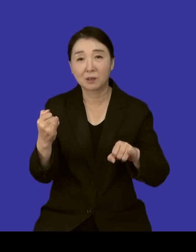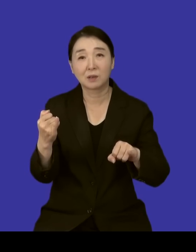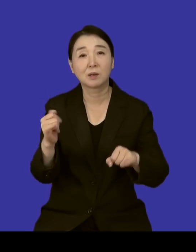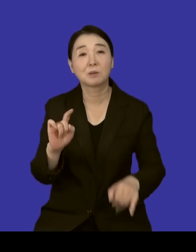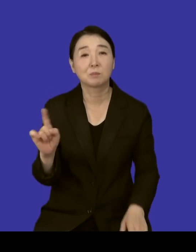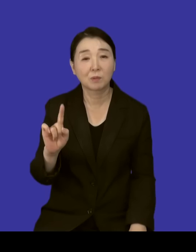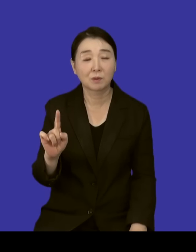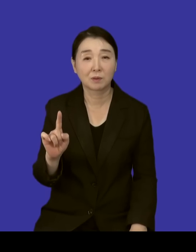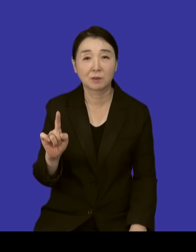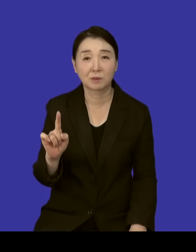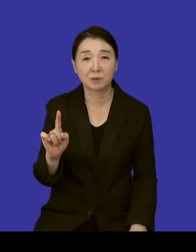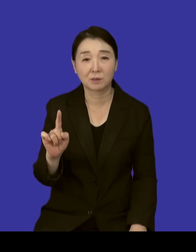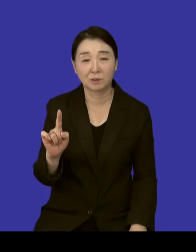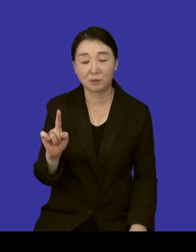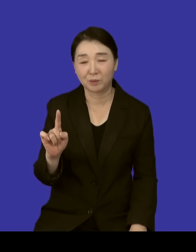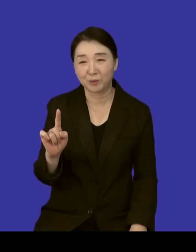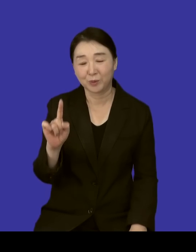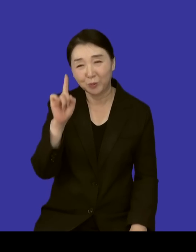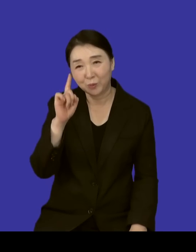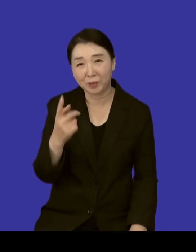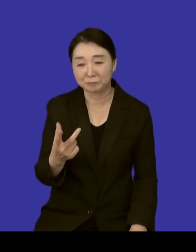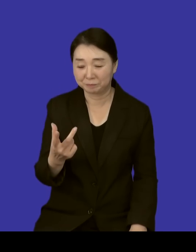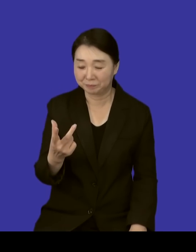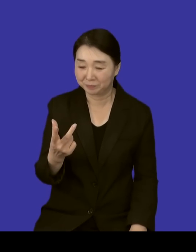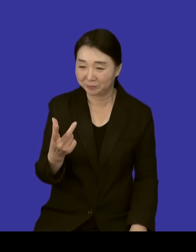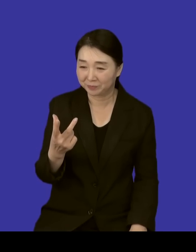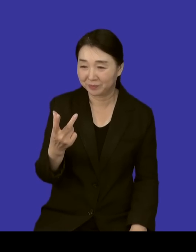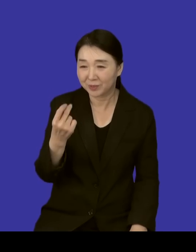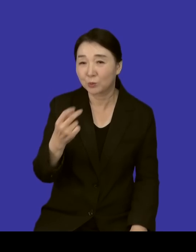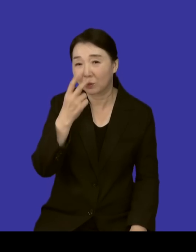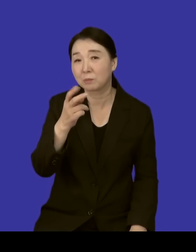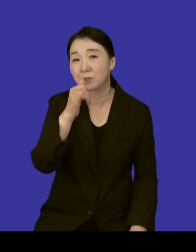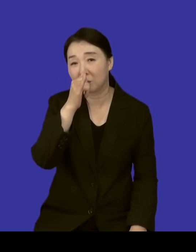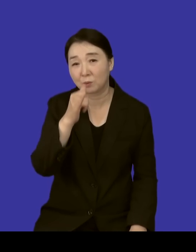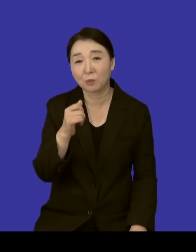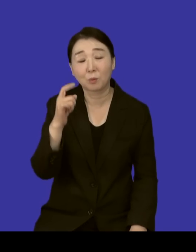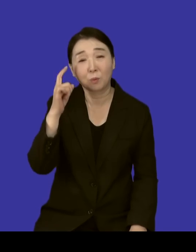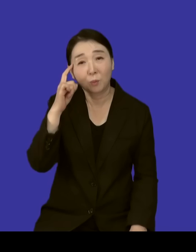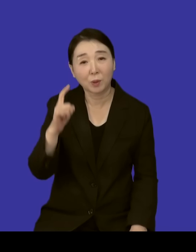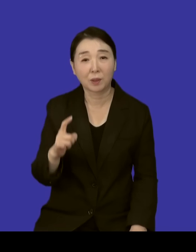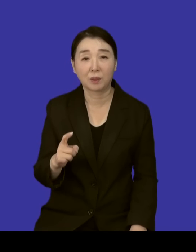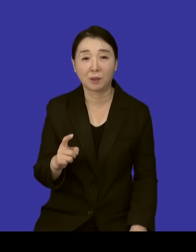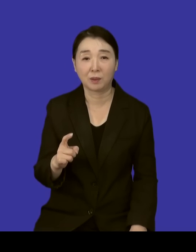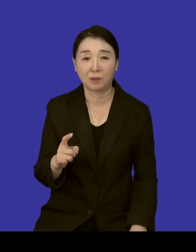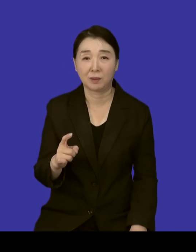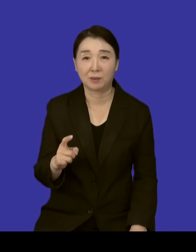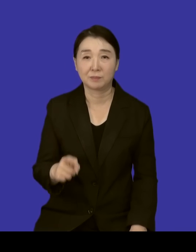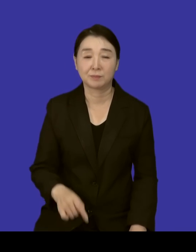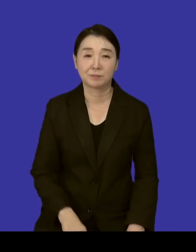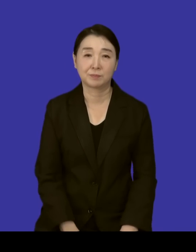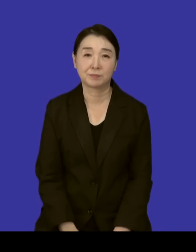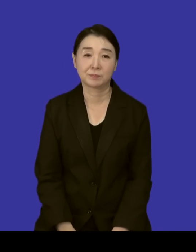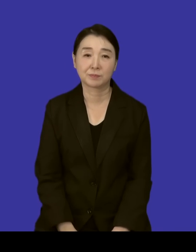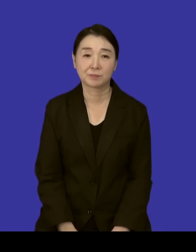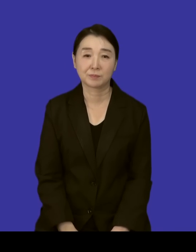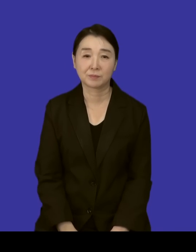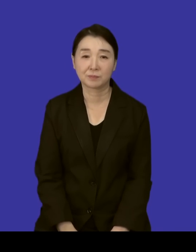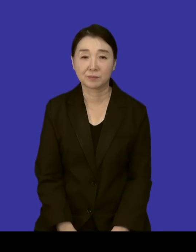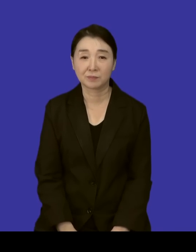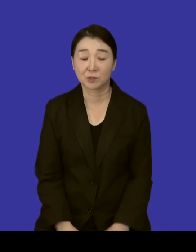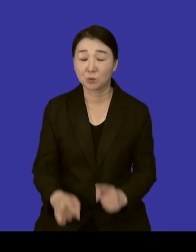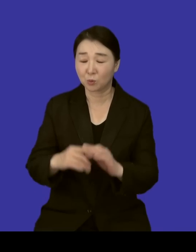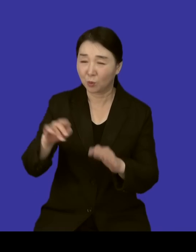이렇게 똥내를 풍기고 그렇게 이제 내가 학교 가려고 그러면 교회에서 오는 거예요. 예. 네. 엄마가